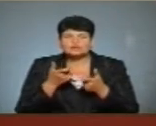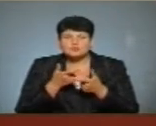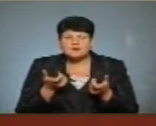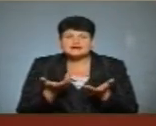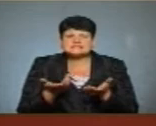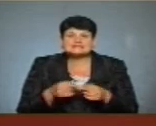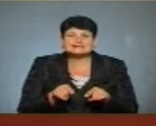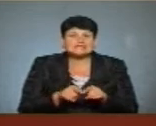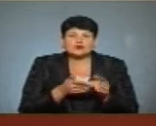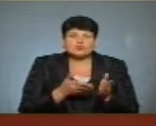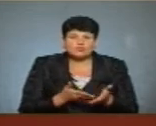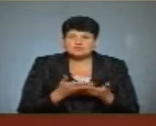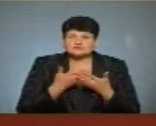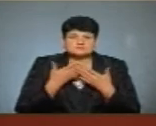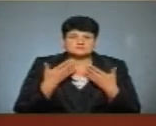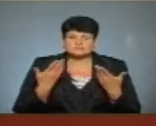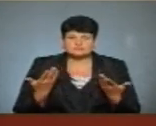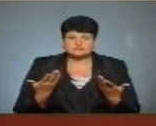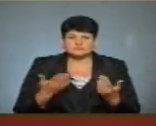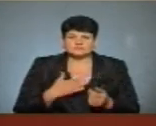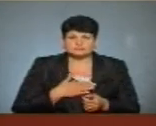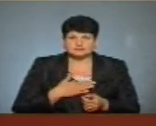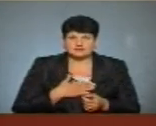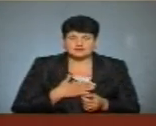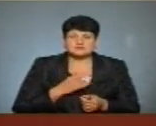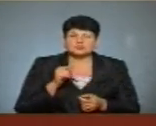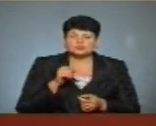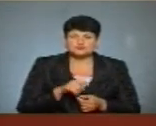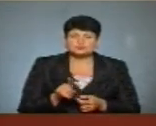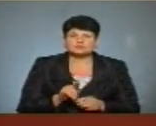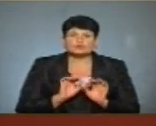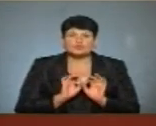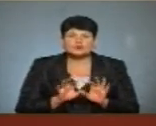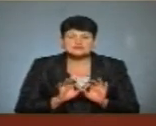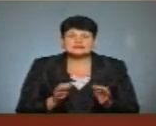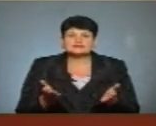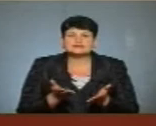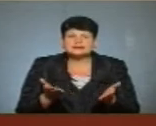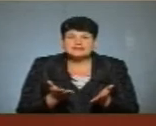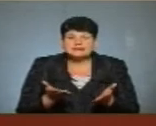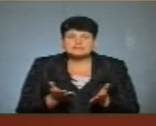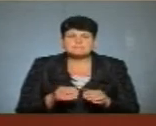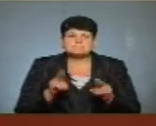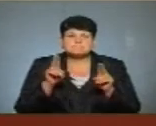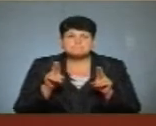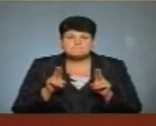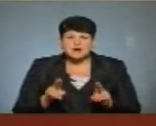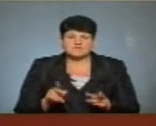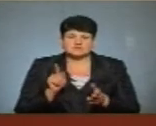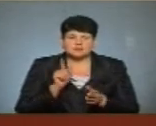як такої не надходило нам з тим, щоб пояснити, які саме правила